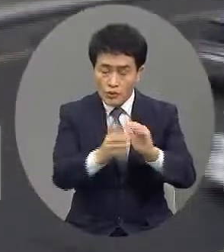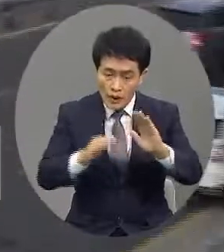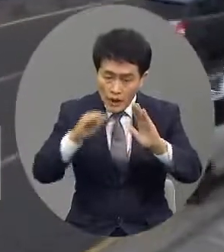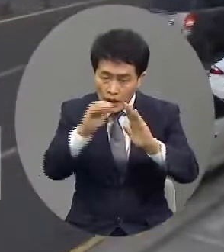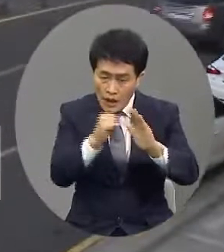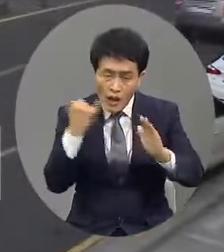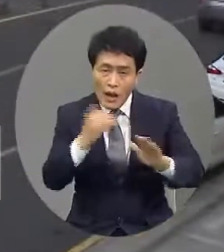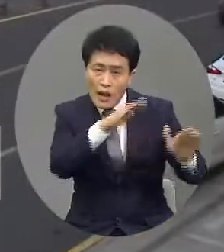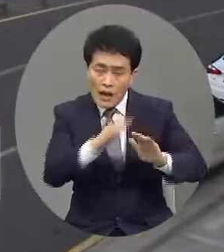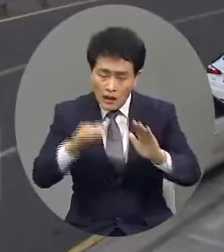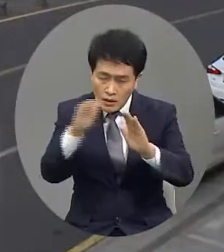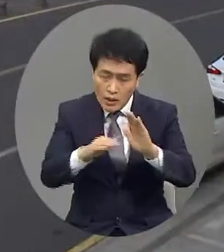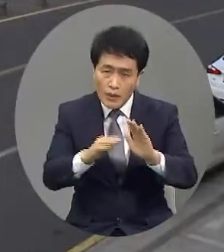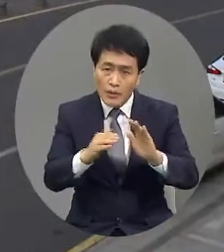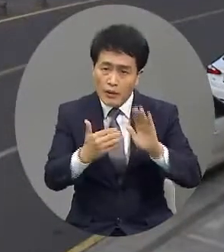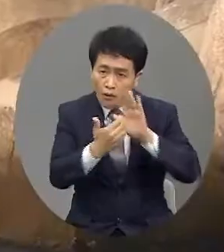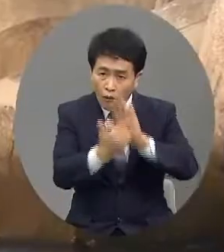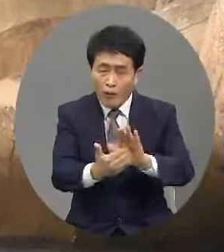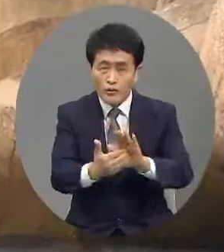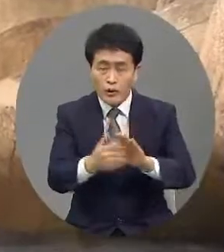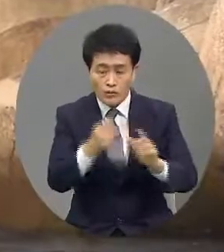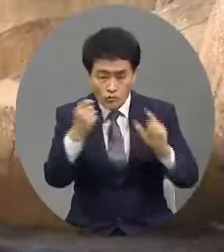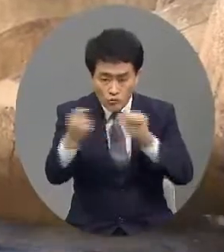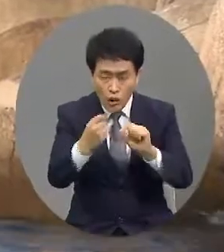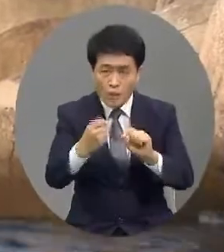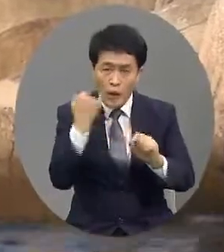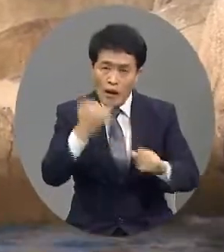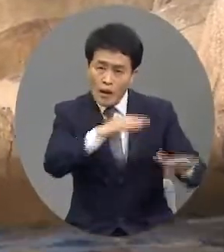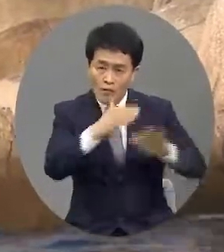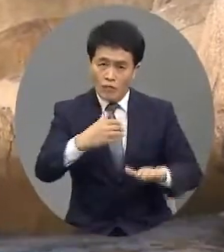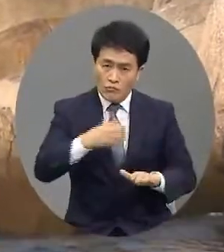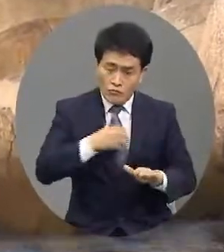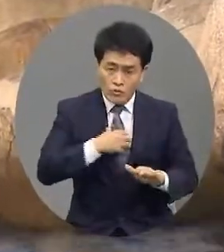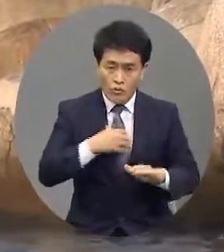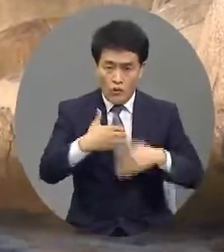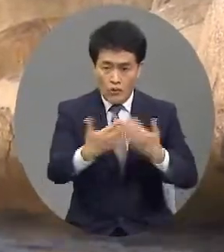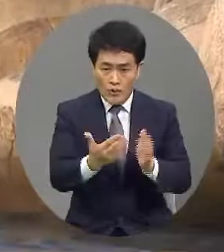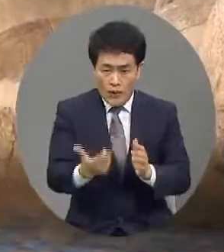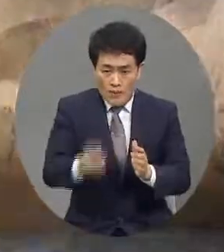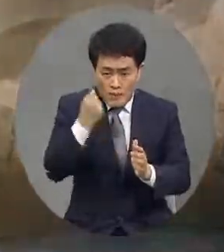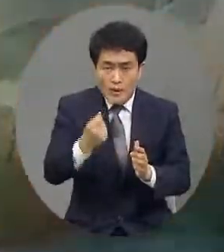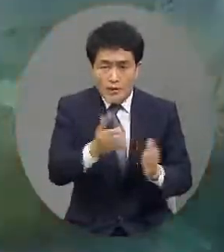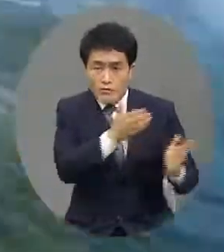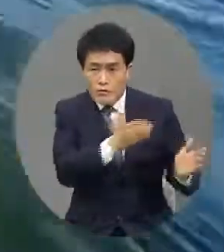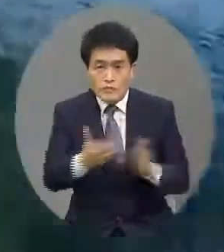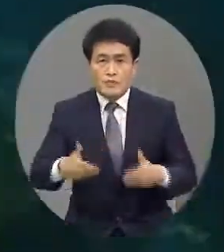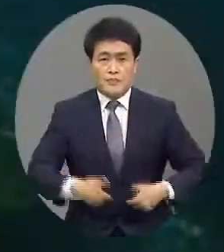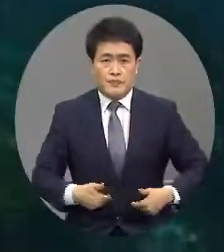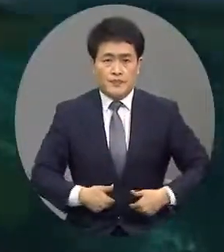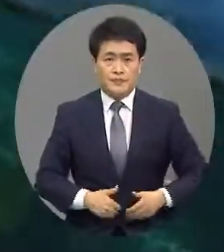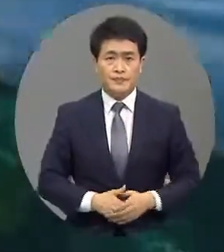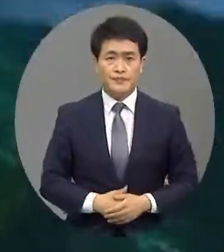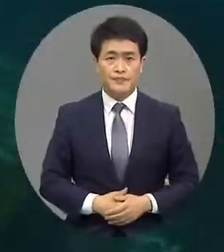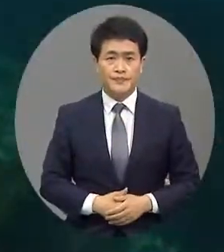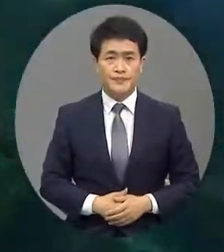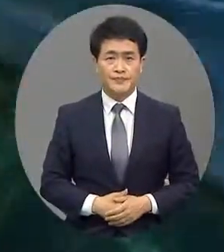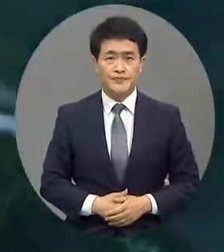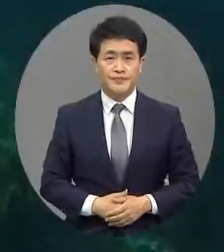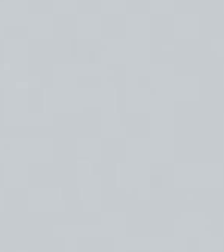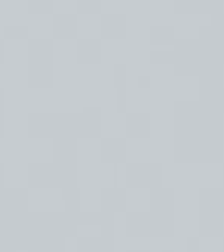라는 노력과 더불어 눈앞에 다가온 바다의 위협에 대응할 수 있는 인프라 구축을 서둘러야 할 때입니다. MBC 뉴스